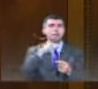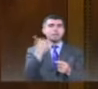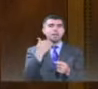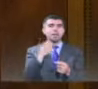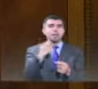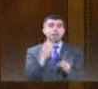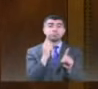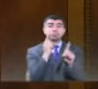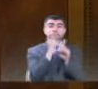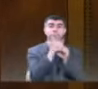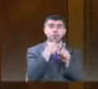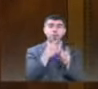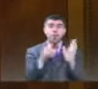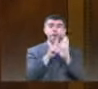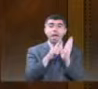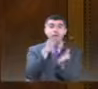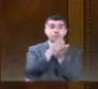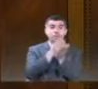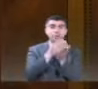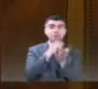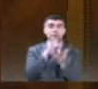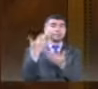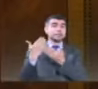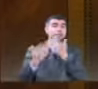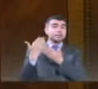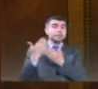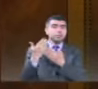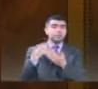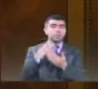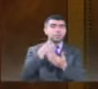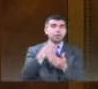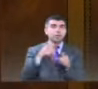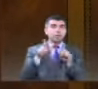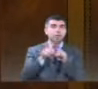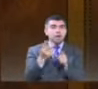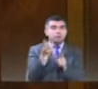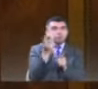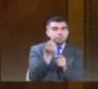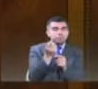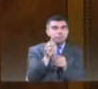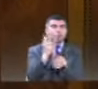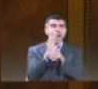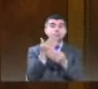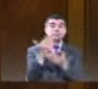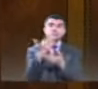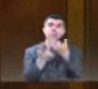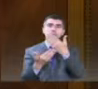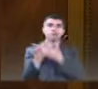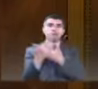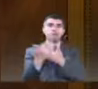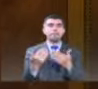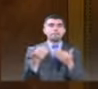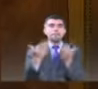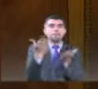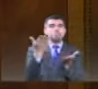كتجيو كتكلموا معاه على حقوق الانسان، كان ياخذ منهم ويرد عليهم. وهل بهذه الطريقه هذه